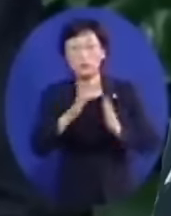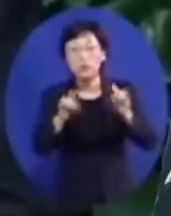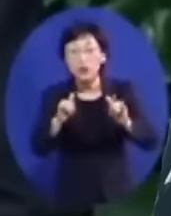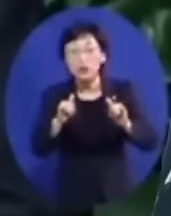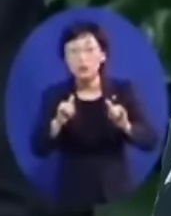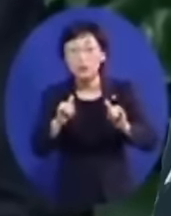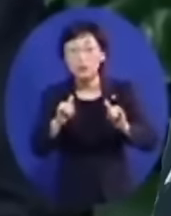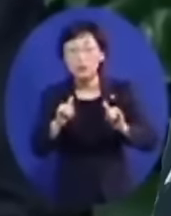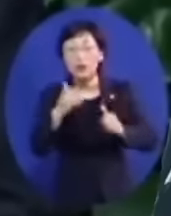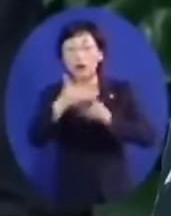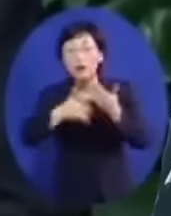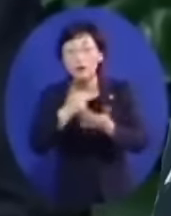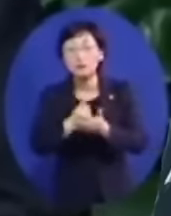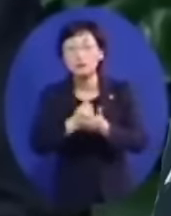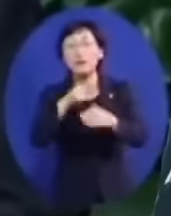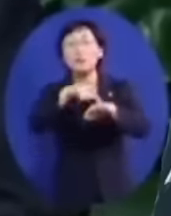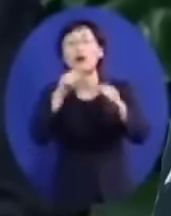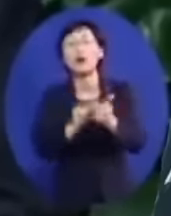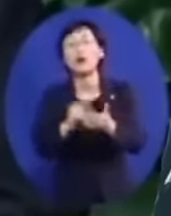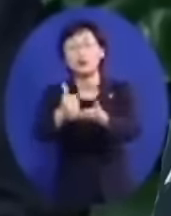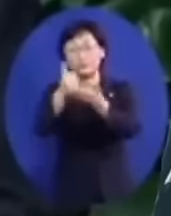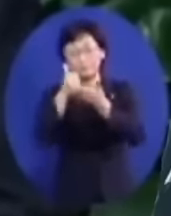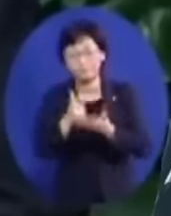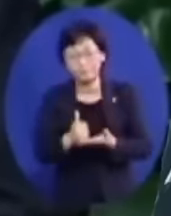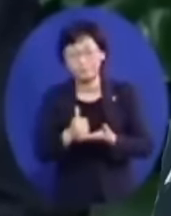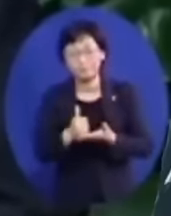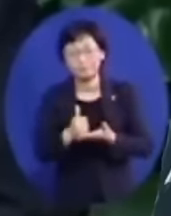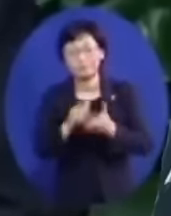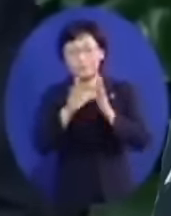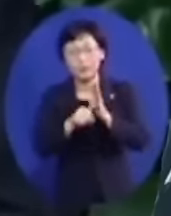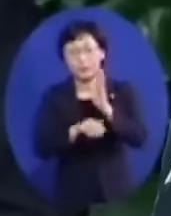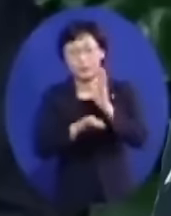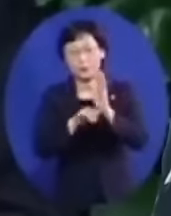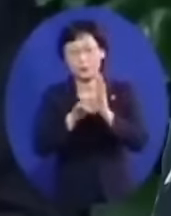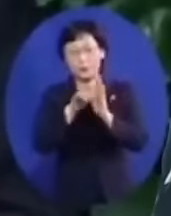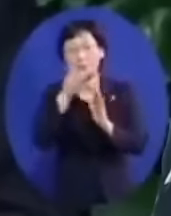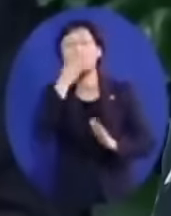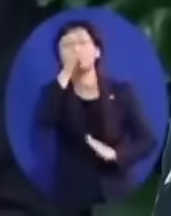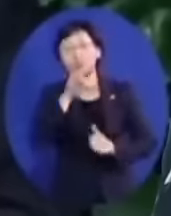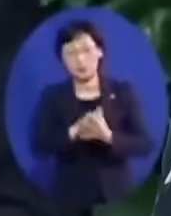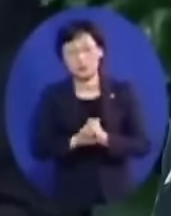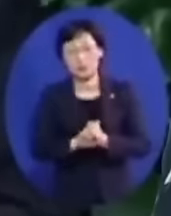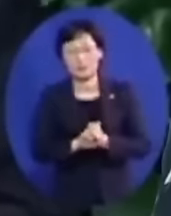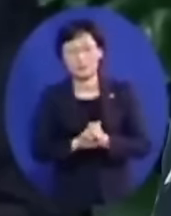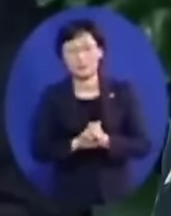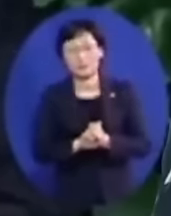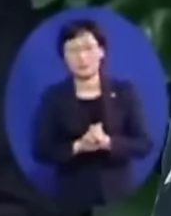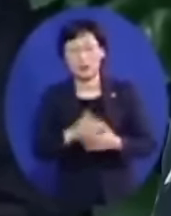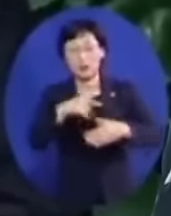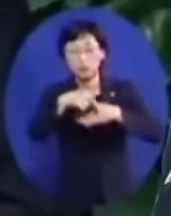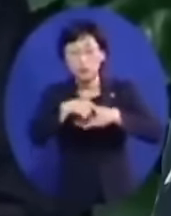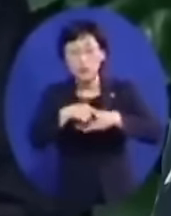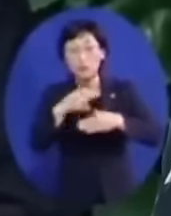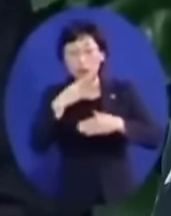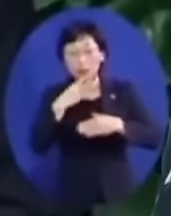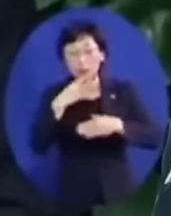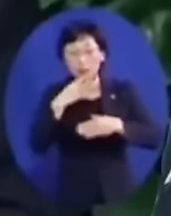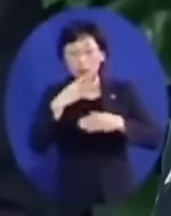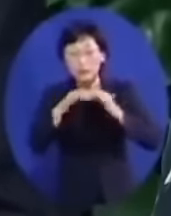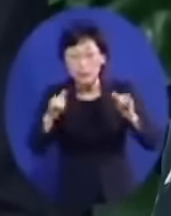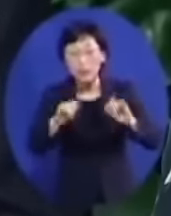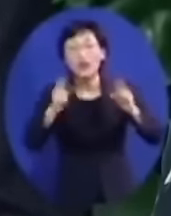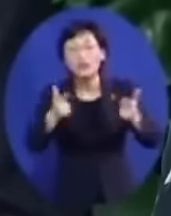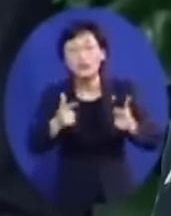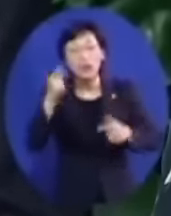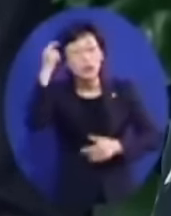인간은 하나님을 마음속에 모셔야 채워지도록 그렇게 만들어져 있습니다. 육체만 인간이 아닙니다. 인간은 영혼을